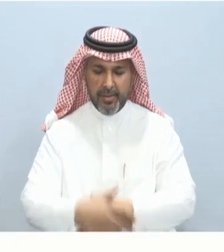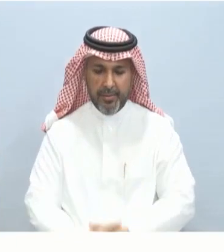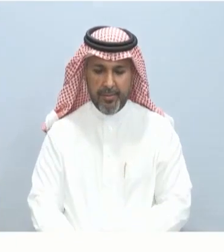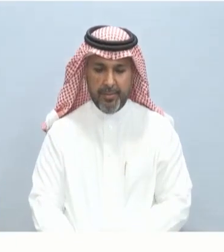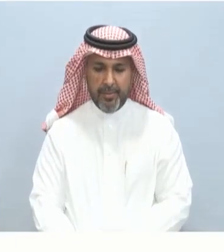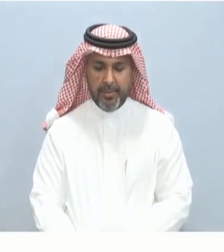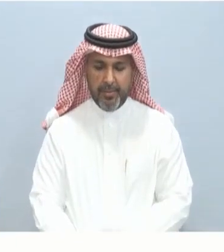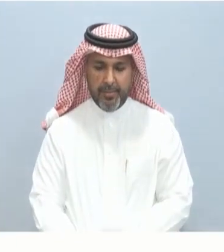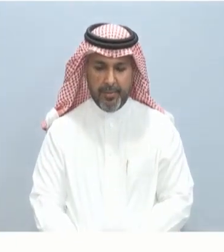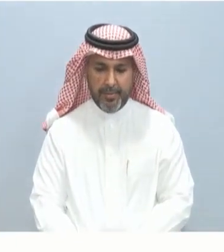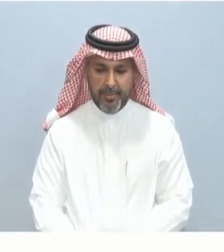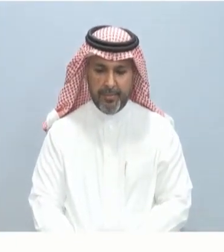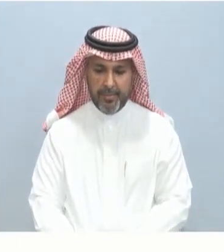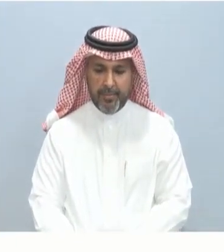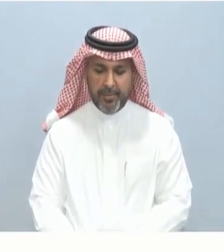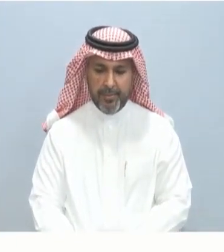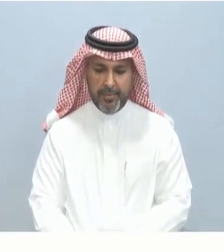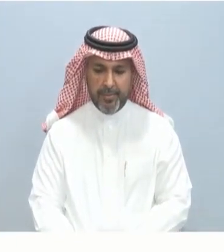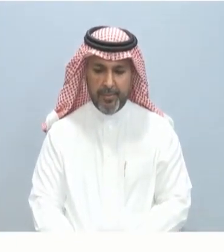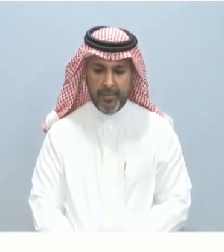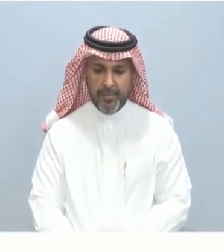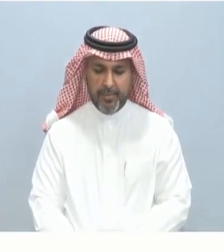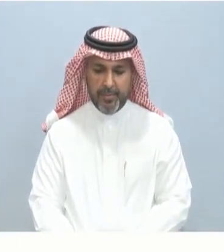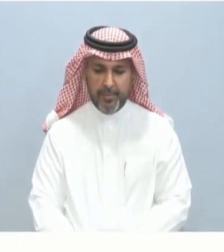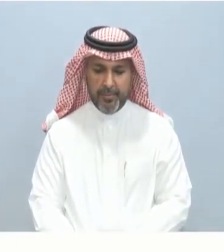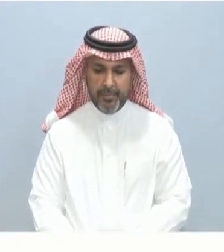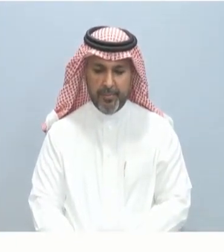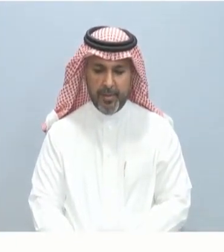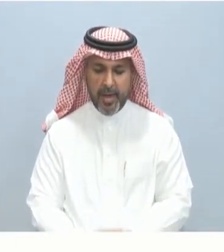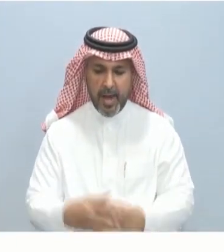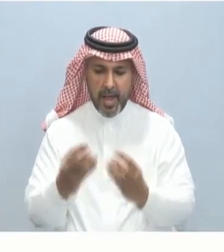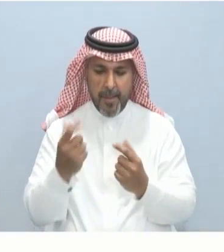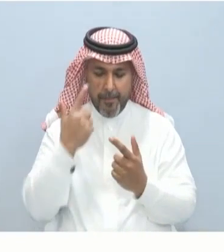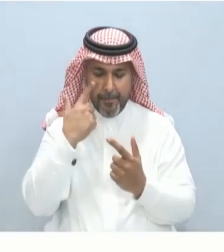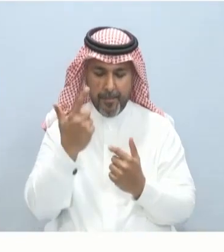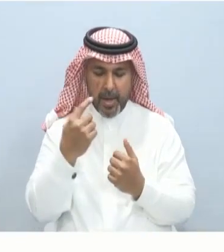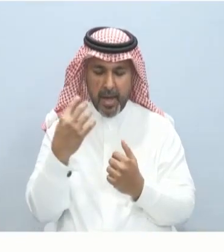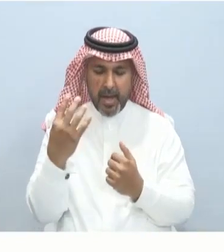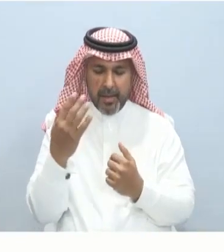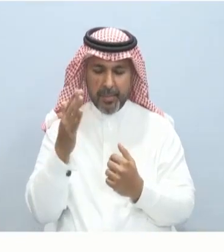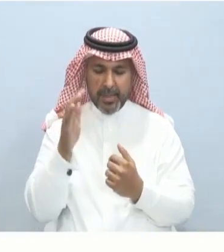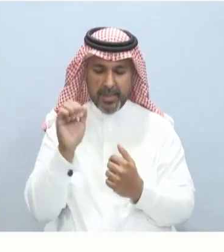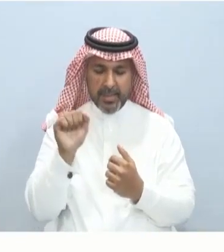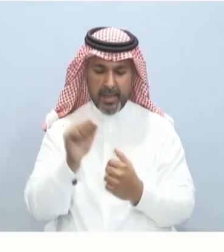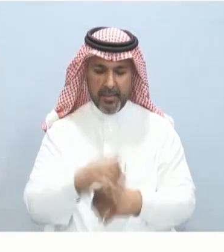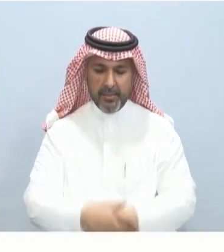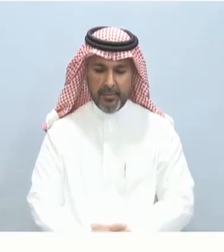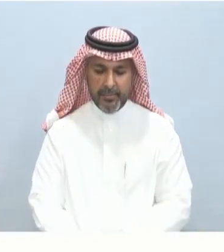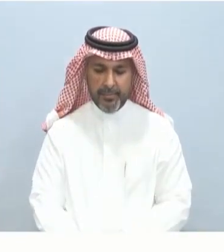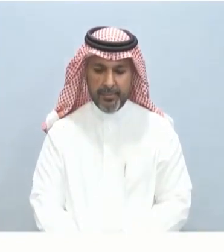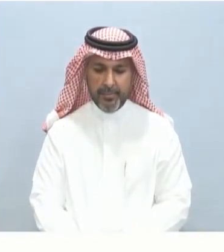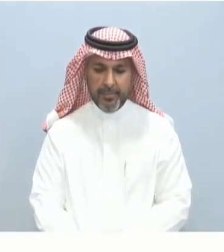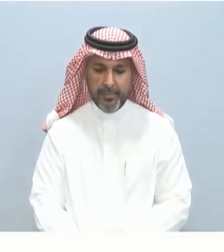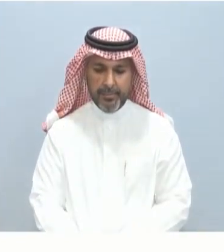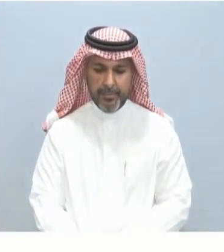اثنين ضرب الحد الاول ضرب الحد الثاني الحد الاول لا نستطيع التعامل معنا نستطيع التعامل مع جذر هذا الحد